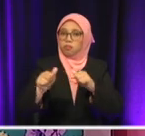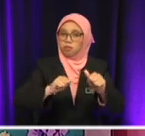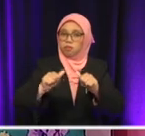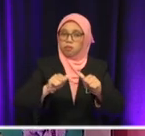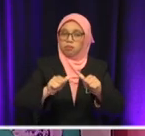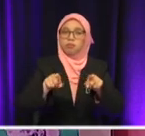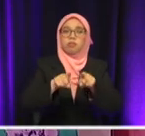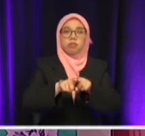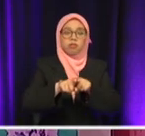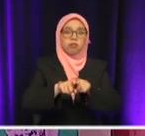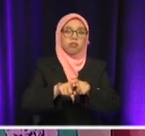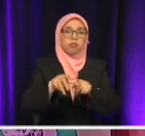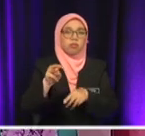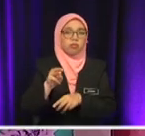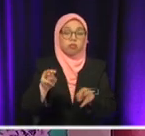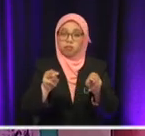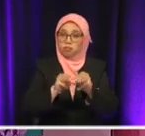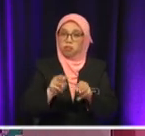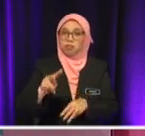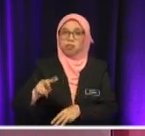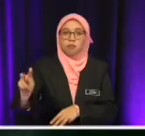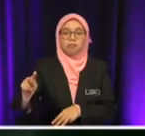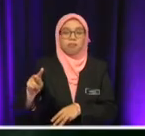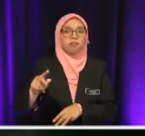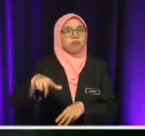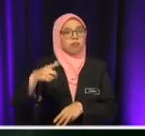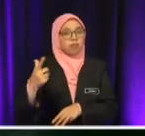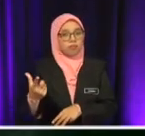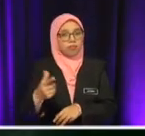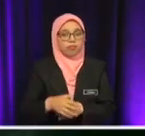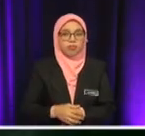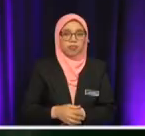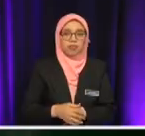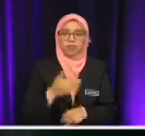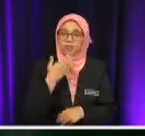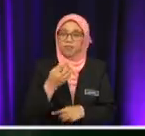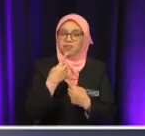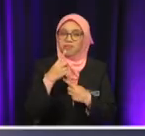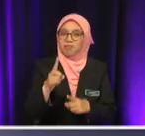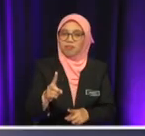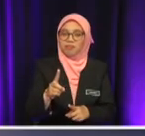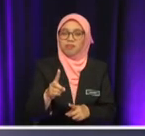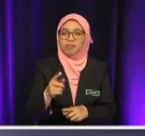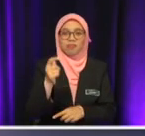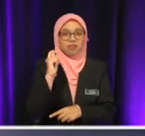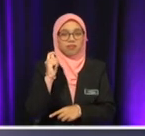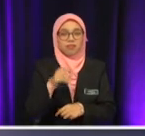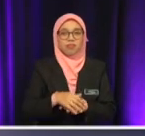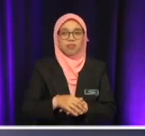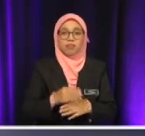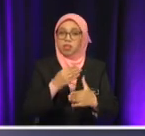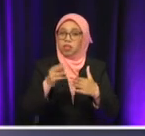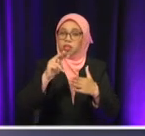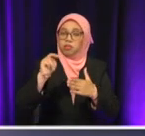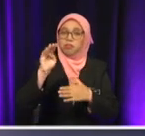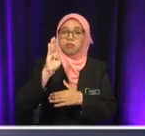kanak-kanak normal yang lain. Baiklah Cikgu Ida, terima kasih atas jawapan tersebut. Itulah sedikit sebanyak mengenai bahagian B, cara menjawab